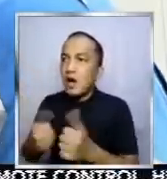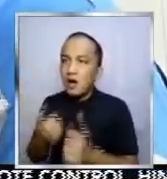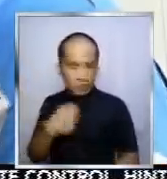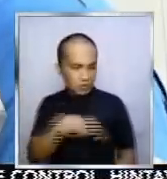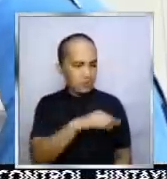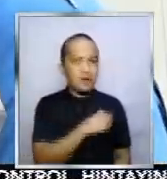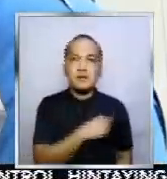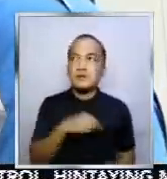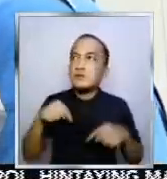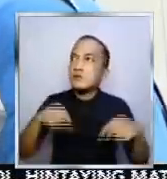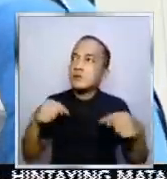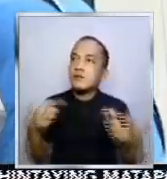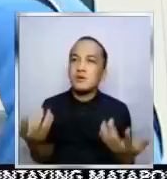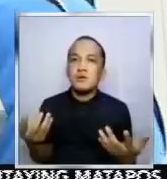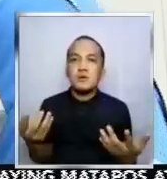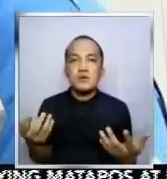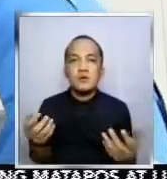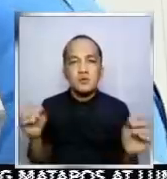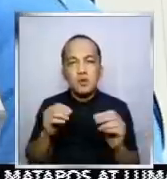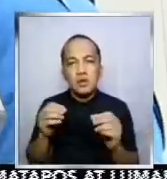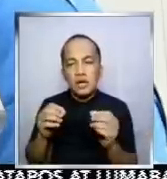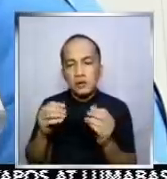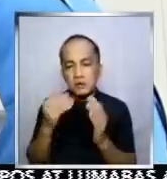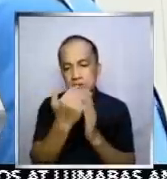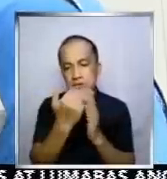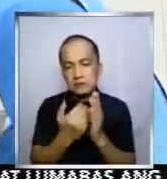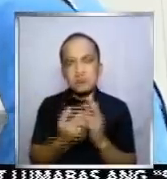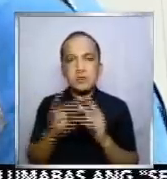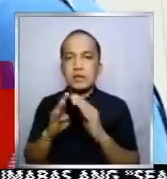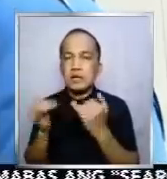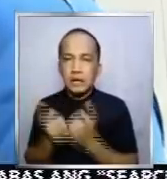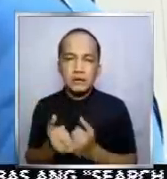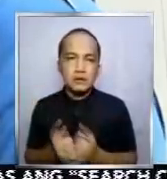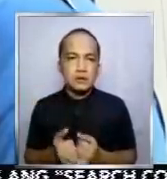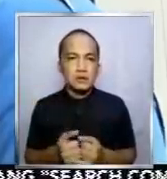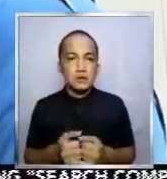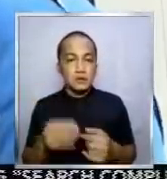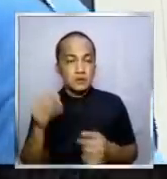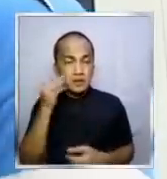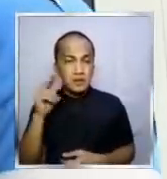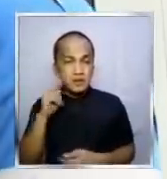wala po kami listahan sa barangay. Mariz Umali, Nakatutok, 24 Oras.